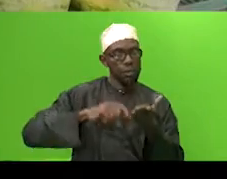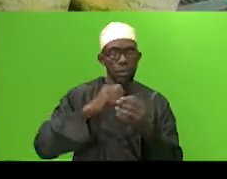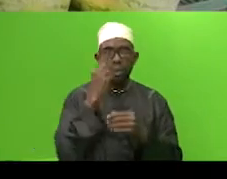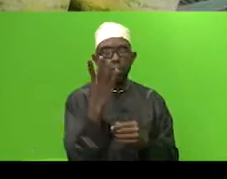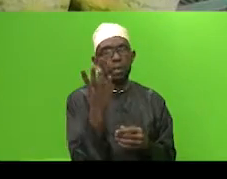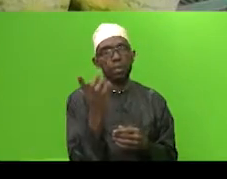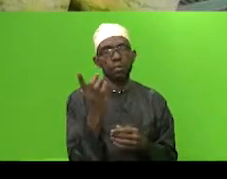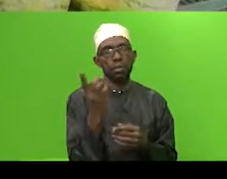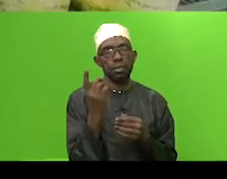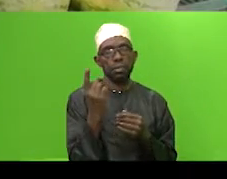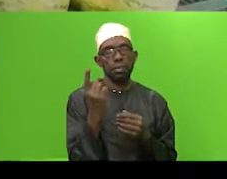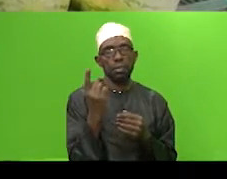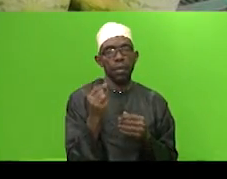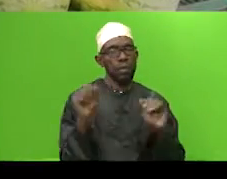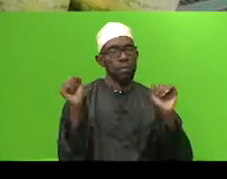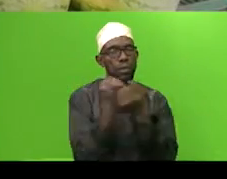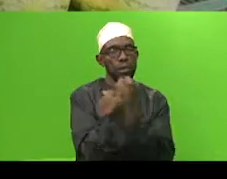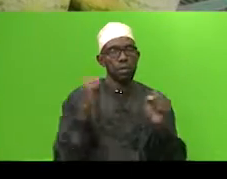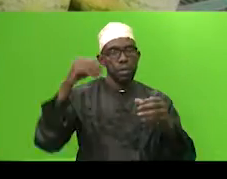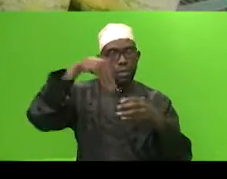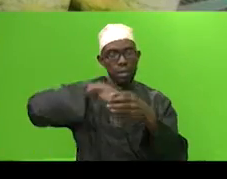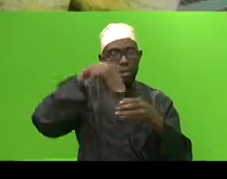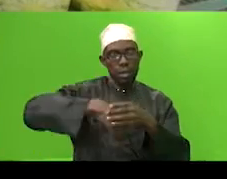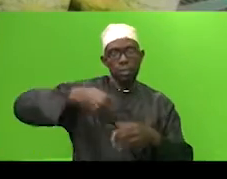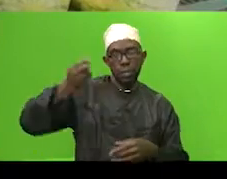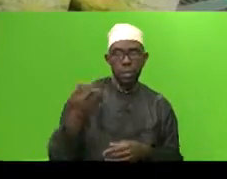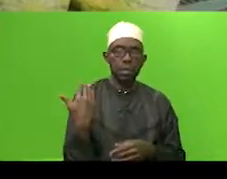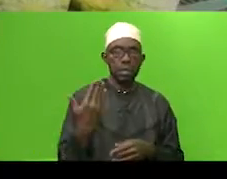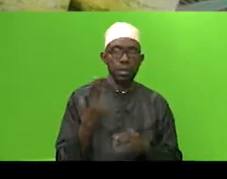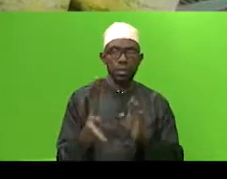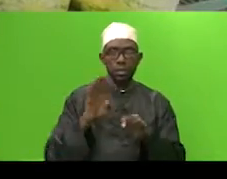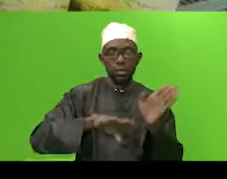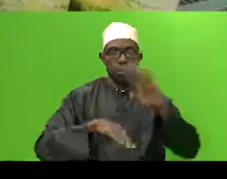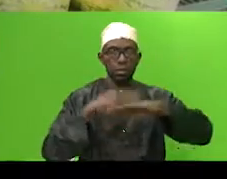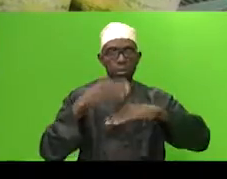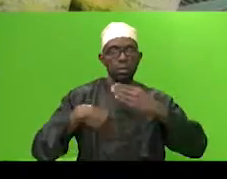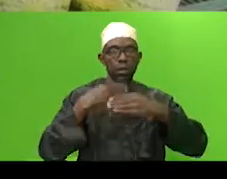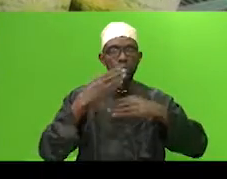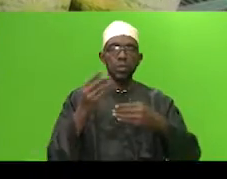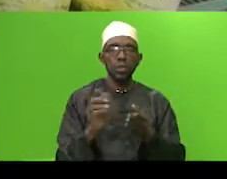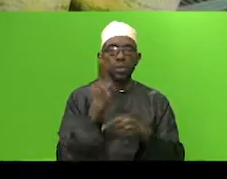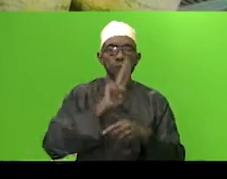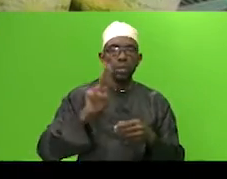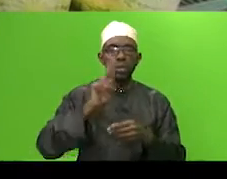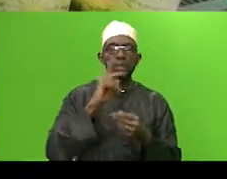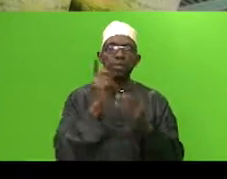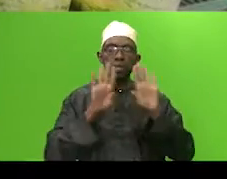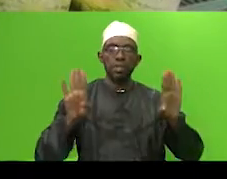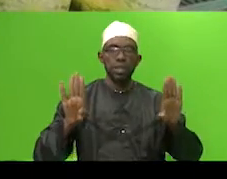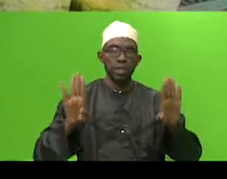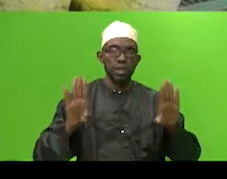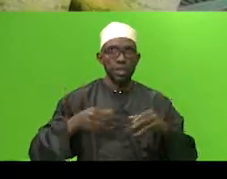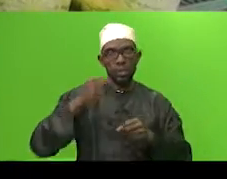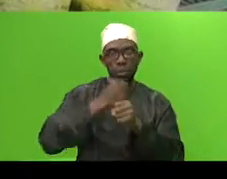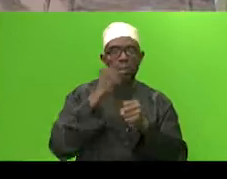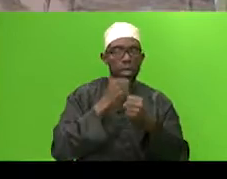gharama. Haiwezi yekwa vitu ndani. Na ikifuga imefuga ikitumika dakika kidogo tu hiyo imeisha hivyo huwezi kufanya